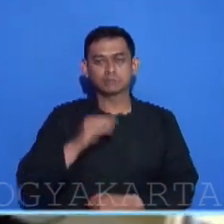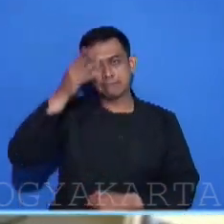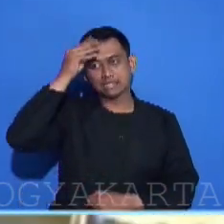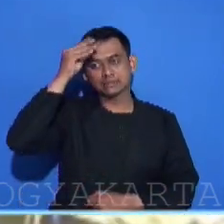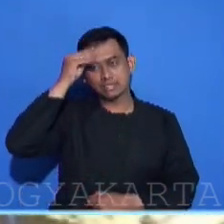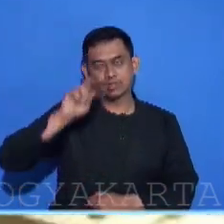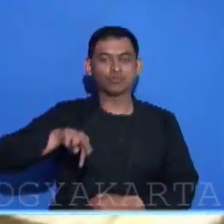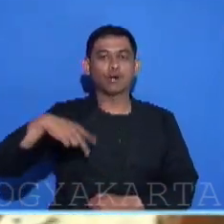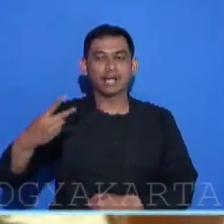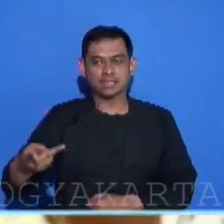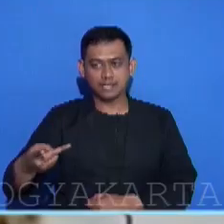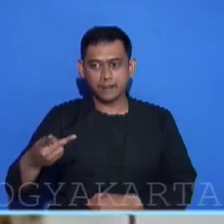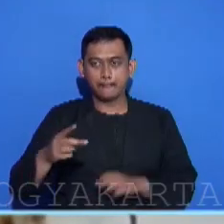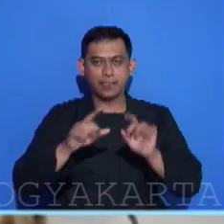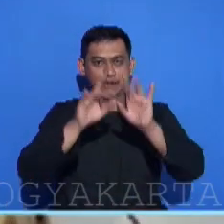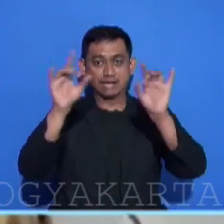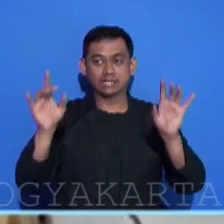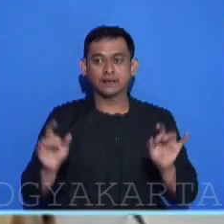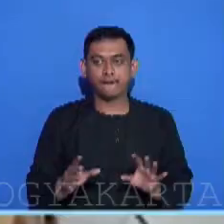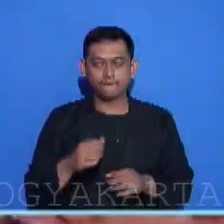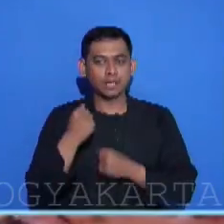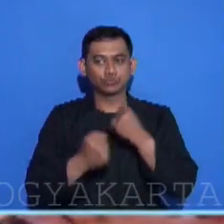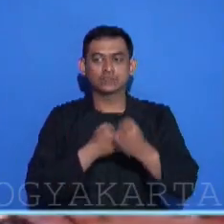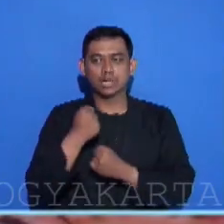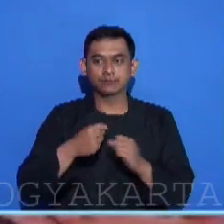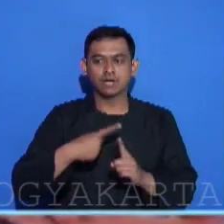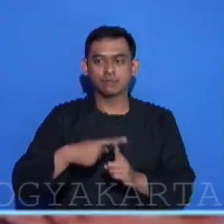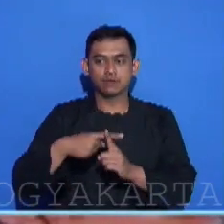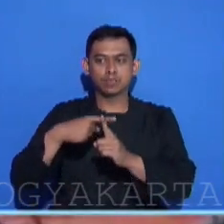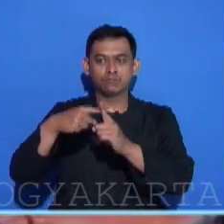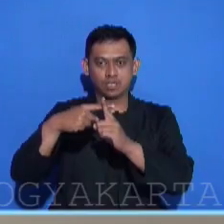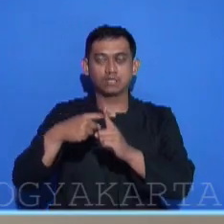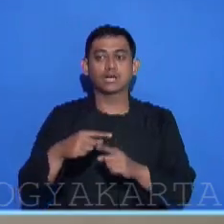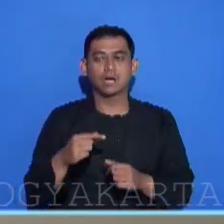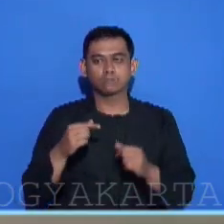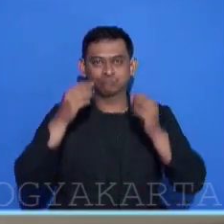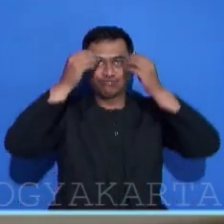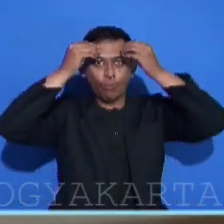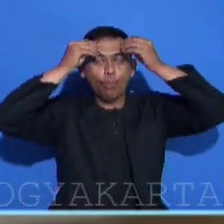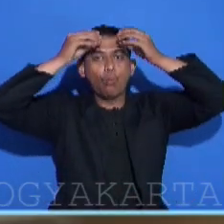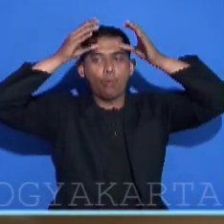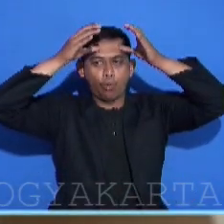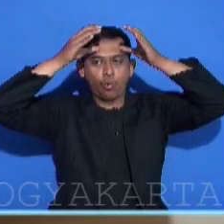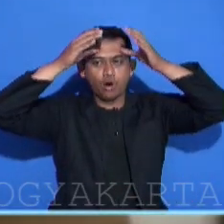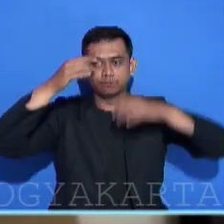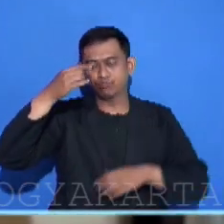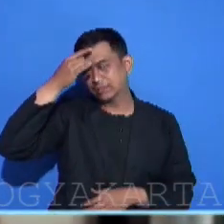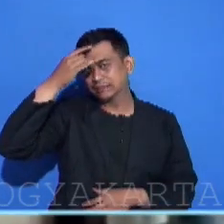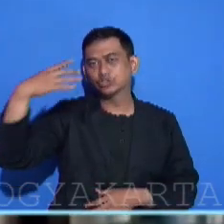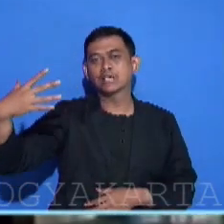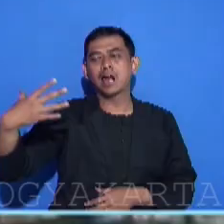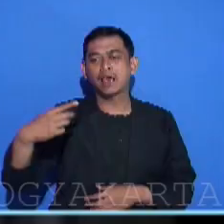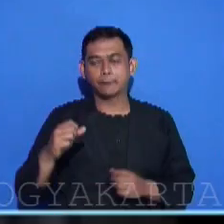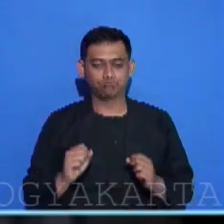terpadu yang diisi berbagai macam kegiatan positif terutama untuk menambah wawasan dan kecakapan siswa dalam